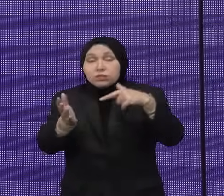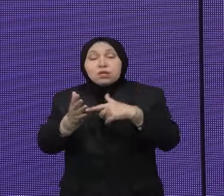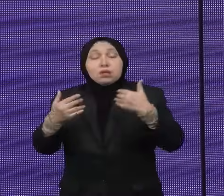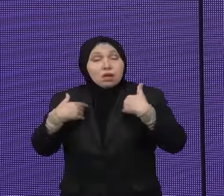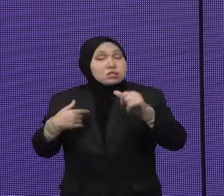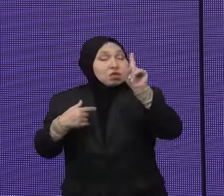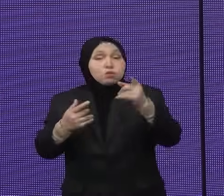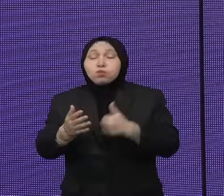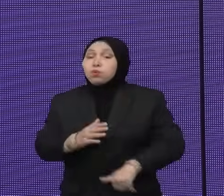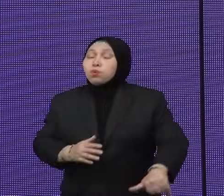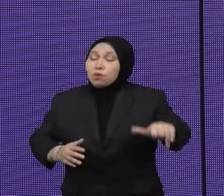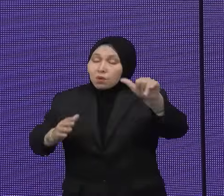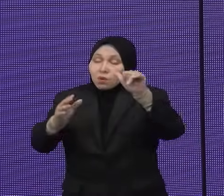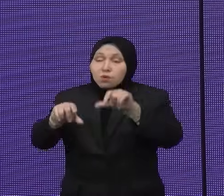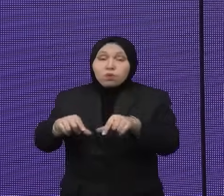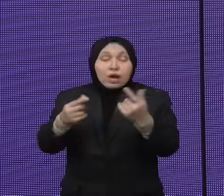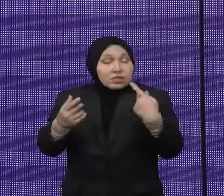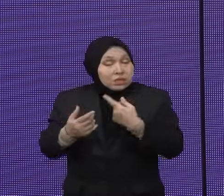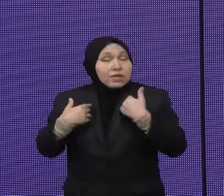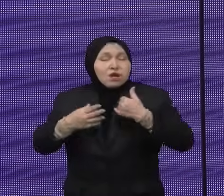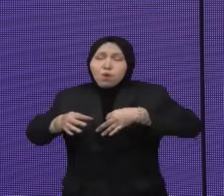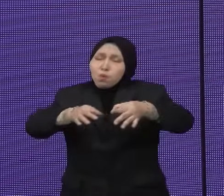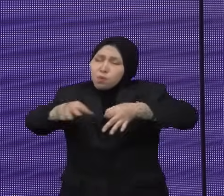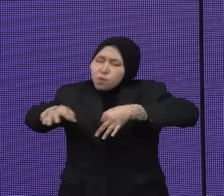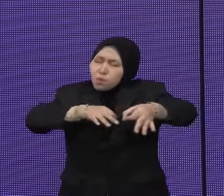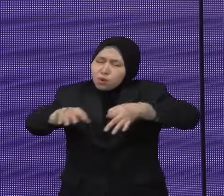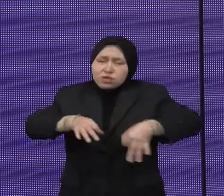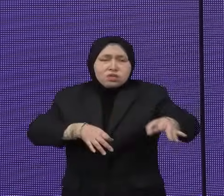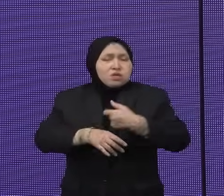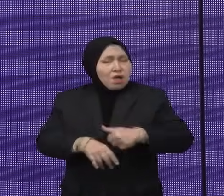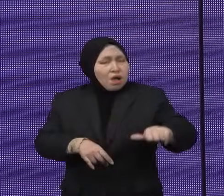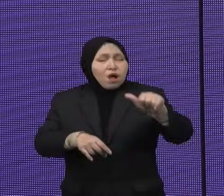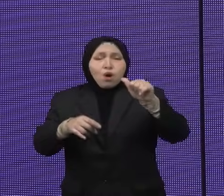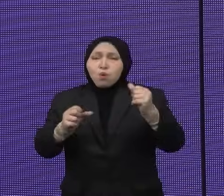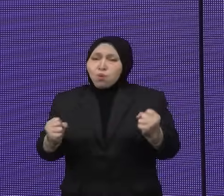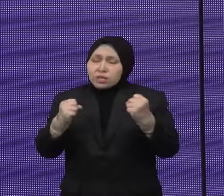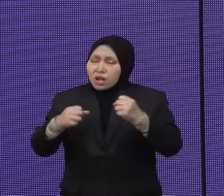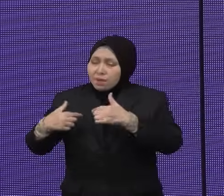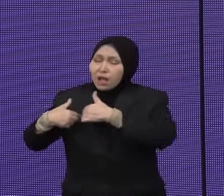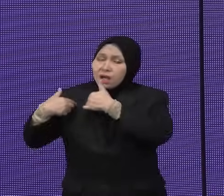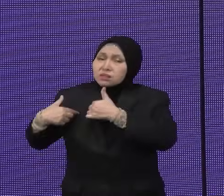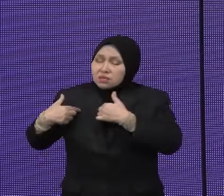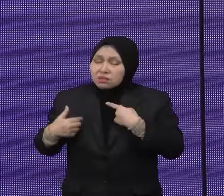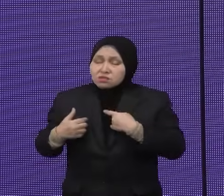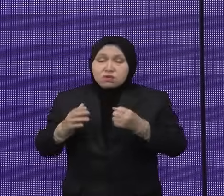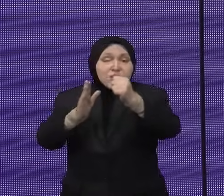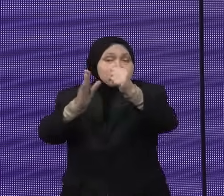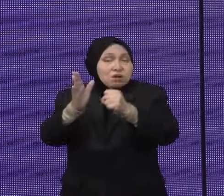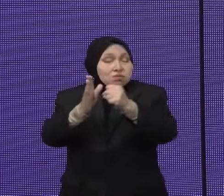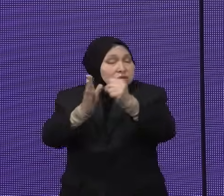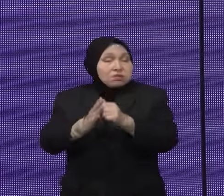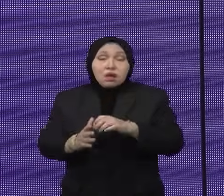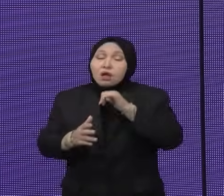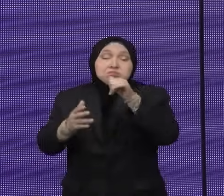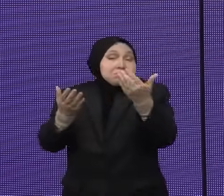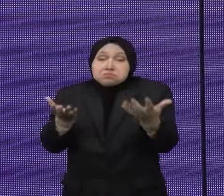adalah satu bayyinah. Kita dapat ada hujah yang kuat, istilahnya naratif dalam hati kita, sehinggakan syariat-syariat ini tidak dianggap